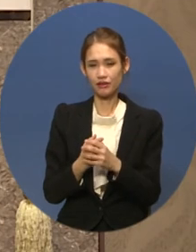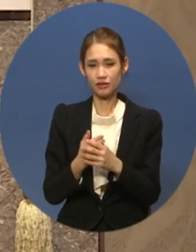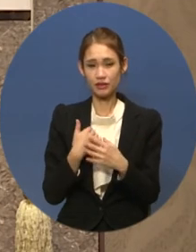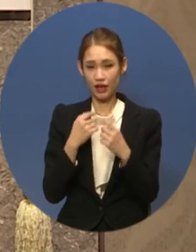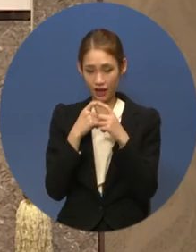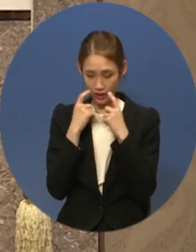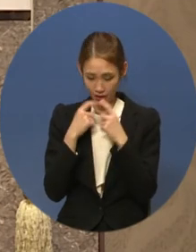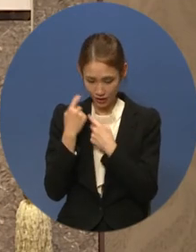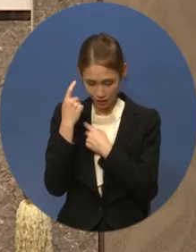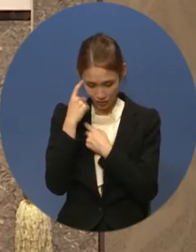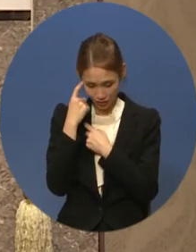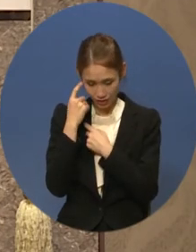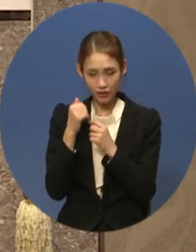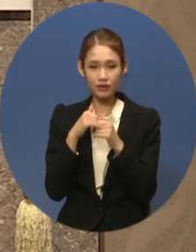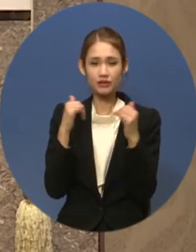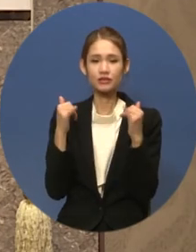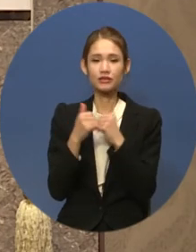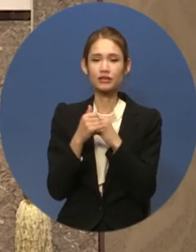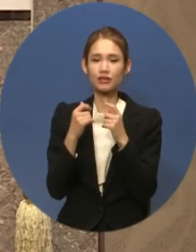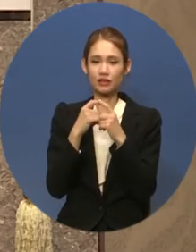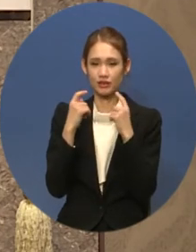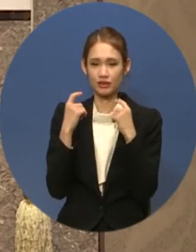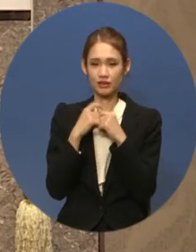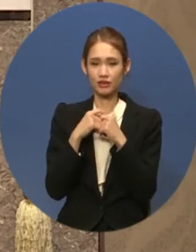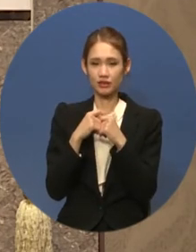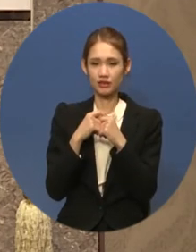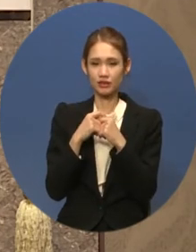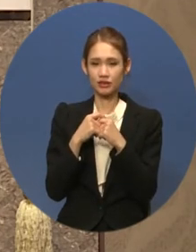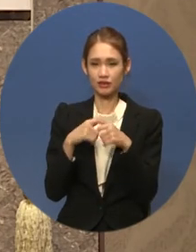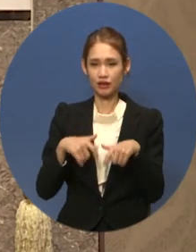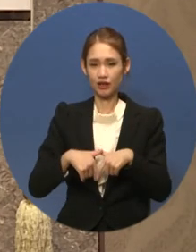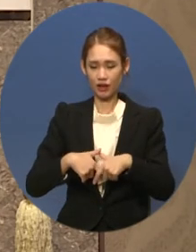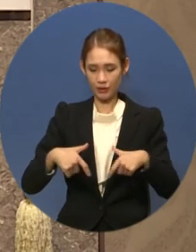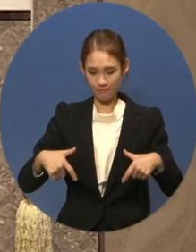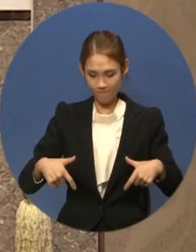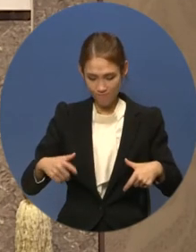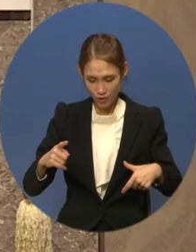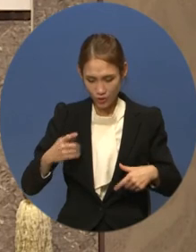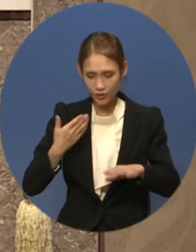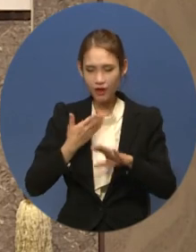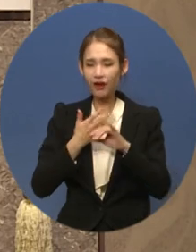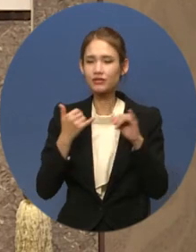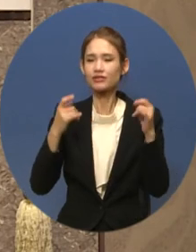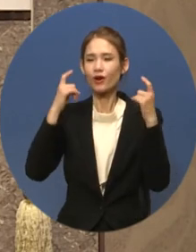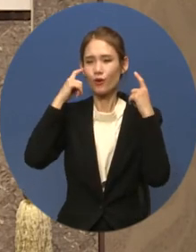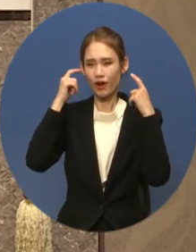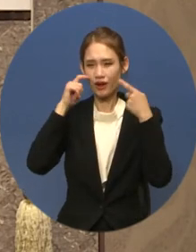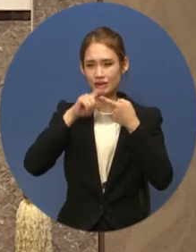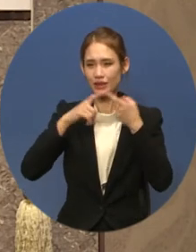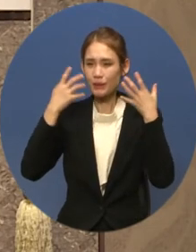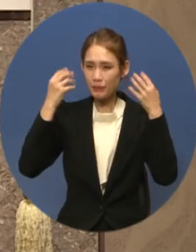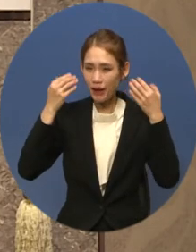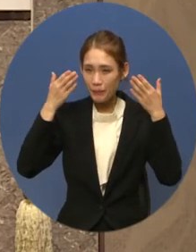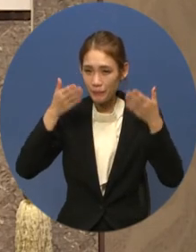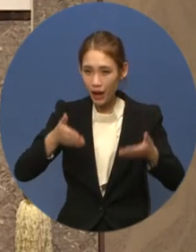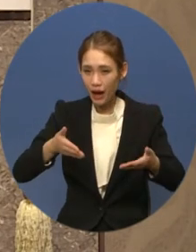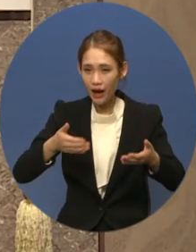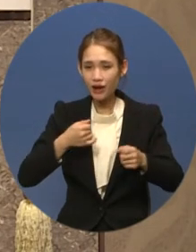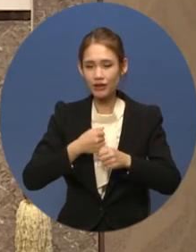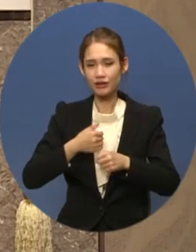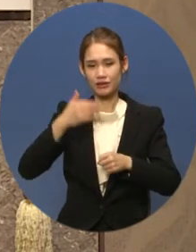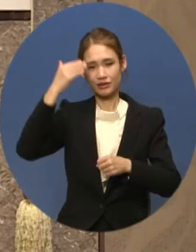그 사회적 기업은 옷이라 넓은 사람들이 하는 기업이다 남의 일에 관심 많은 사람들이 하는 기업이다 라고 생각하는데